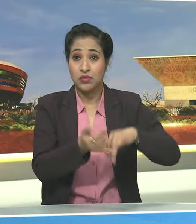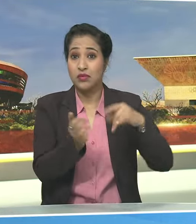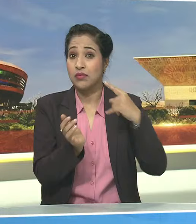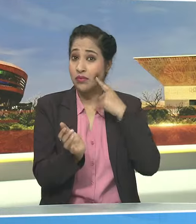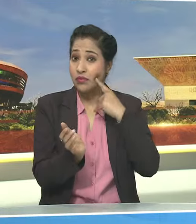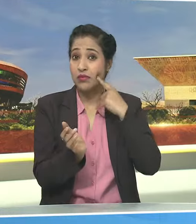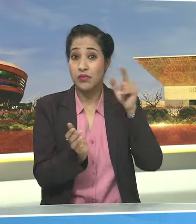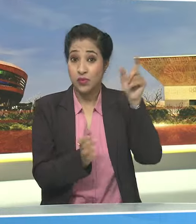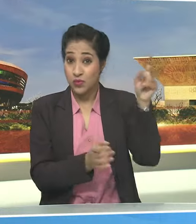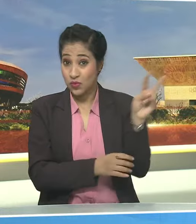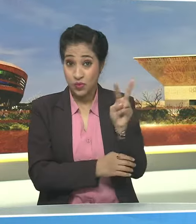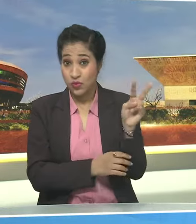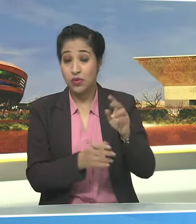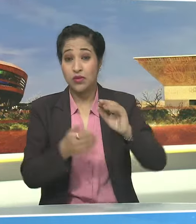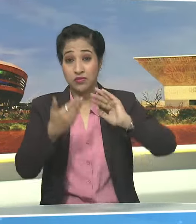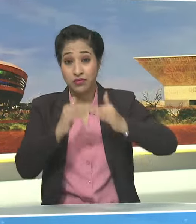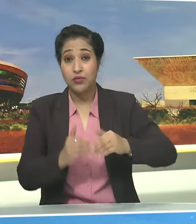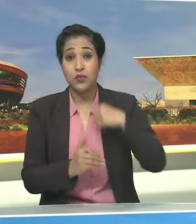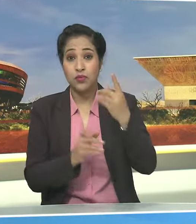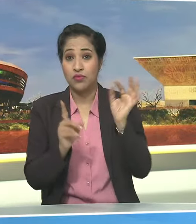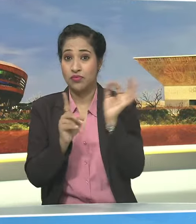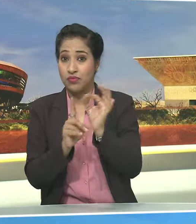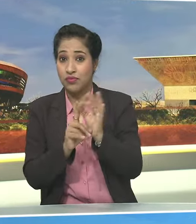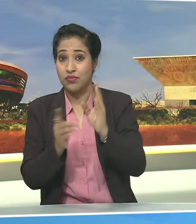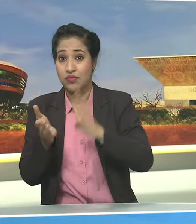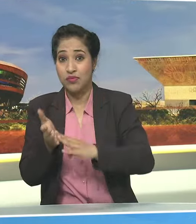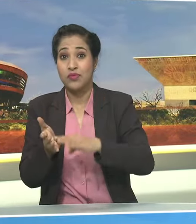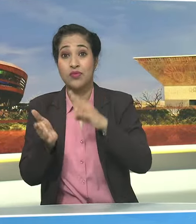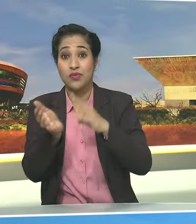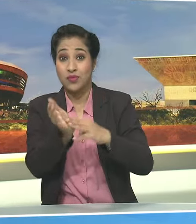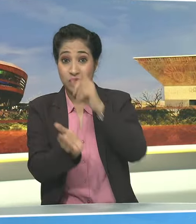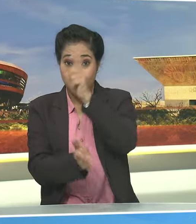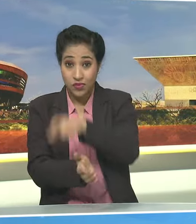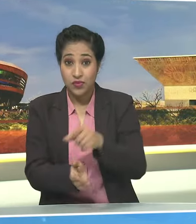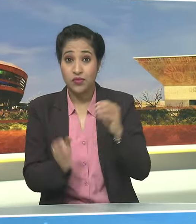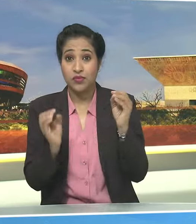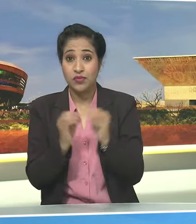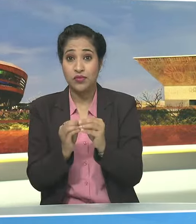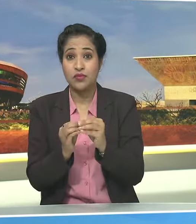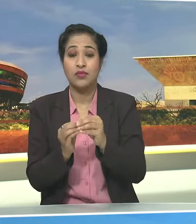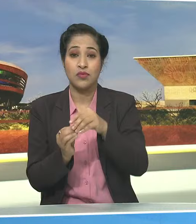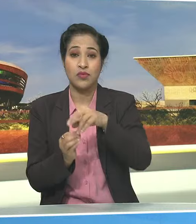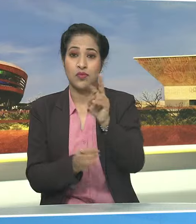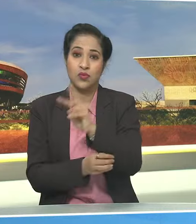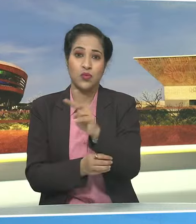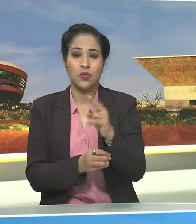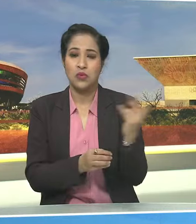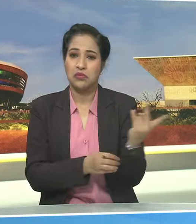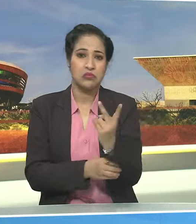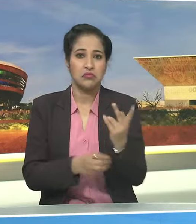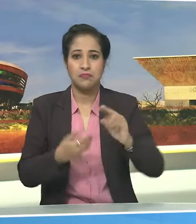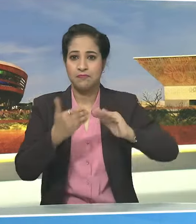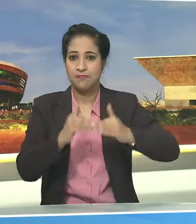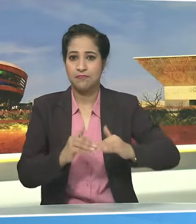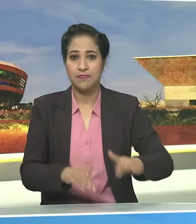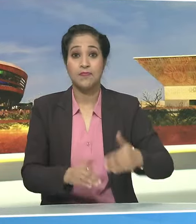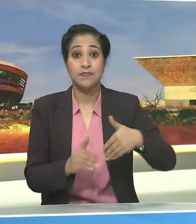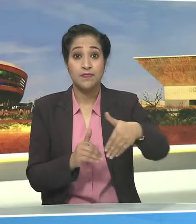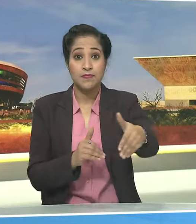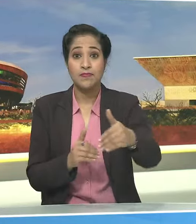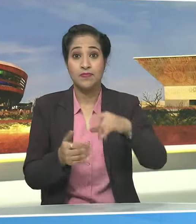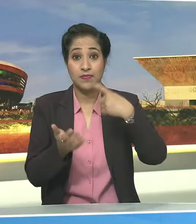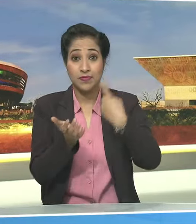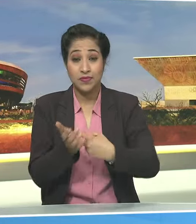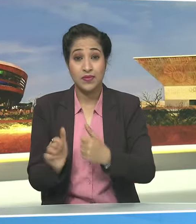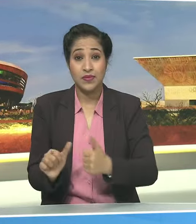मायनेनी का मुकाबला पाकिस्तान के मुजम्मिल मुर्तजा और बरकतुल्लाह से होगा इसके बाद